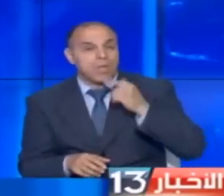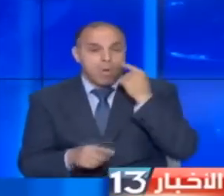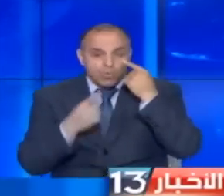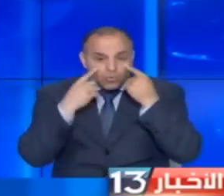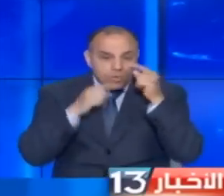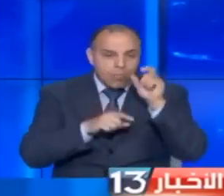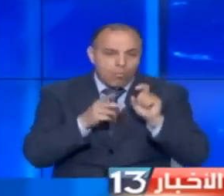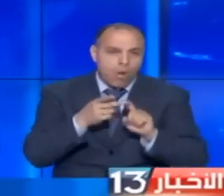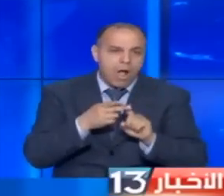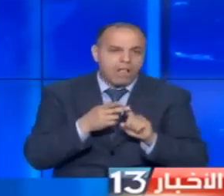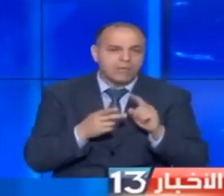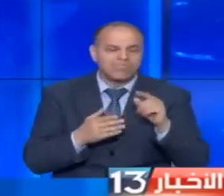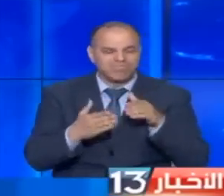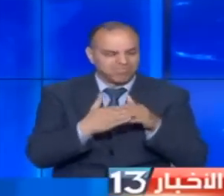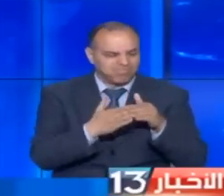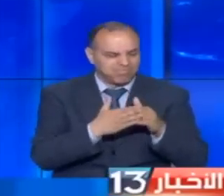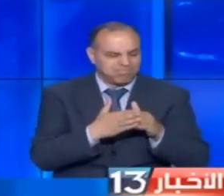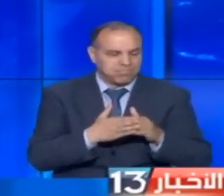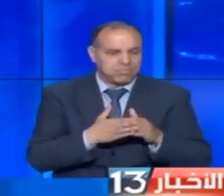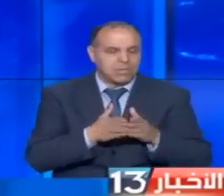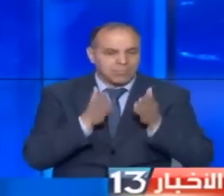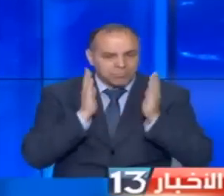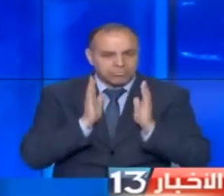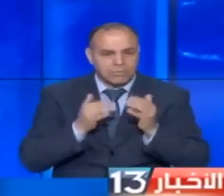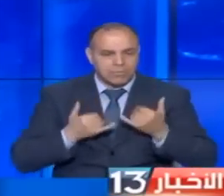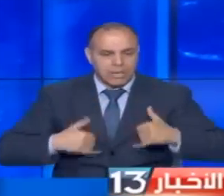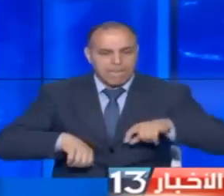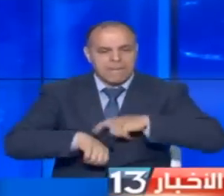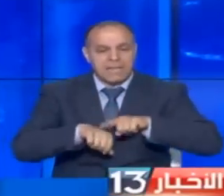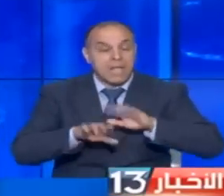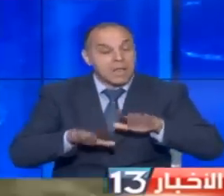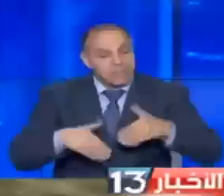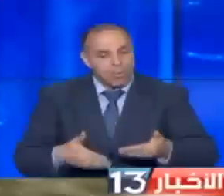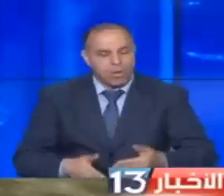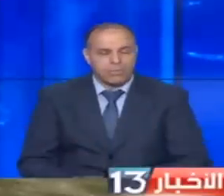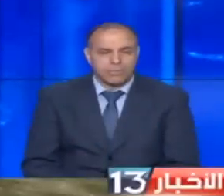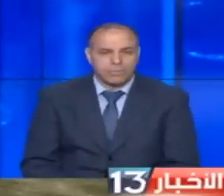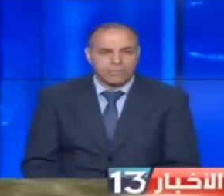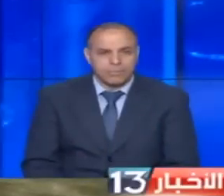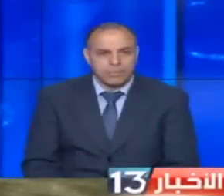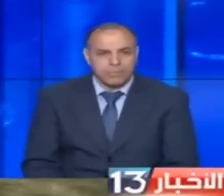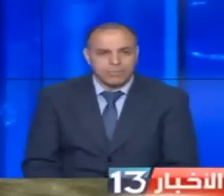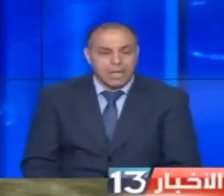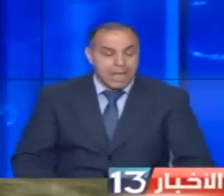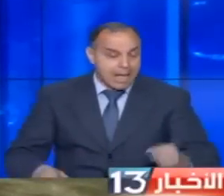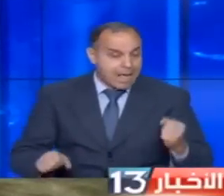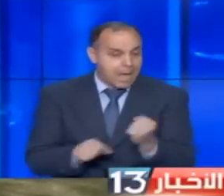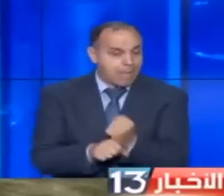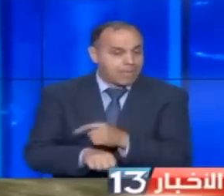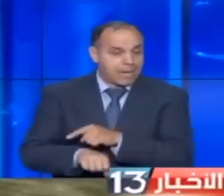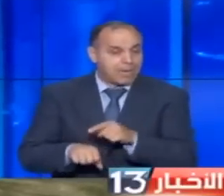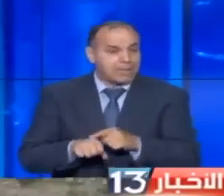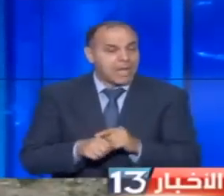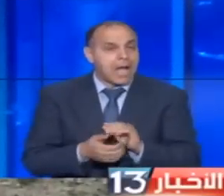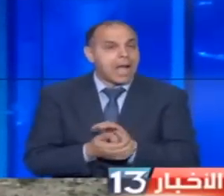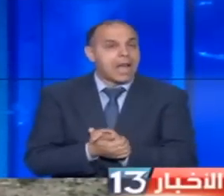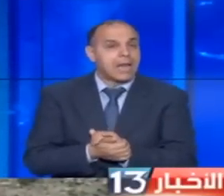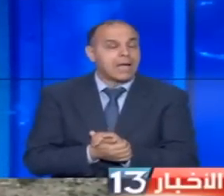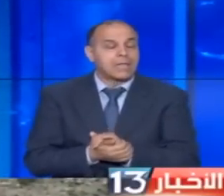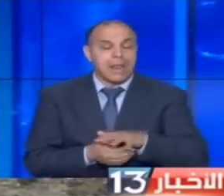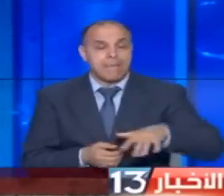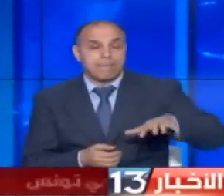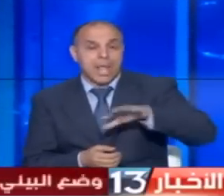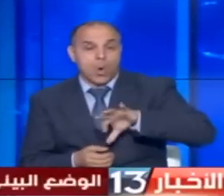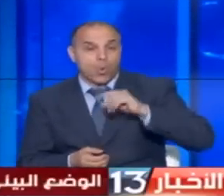المواطن متعثرا منذ تركيز المجالس البلديه العمل البلدي في علاقه بالوضع البيئي في